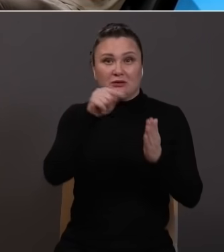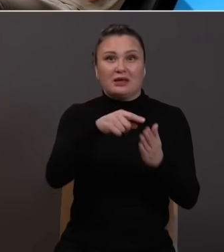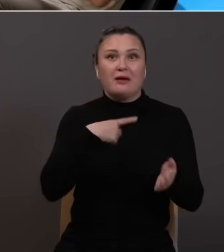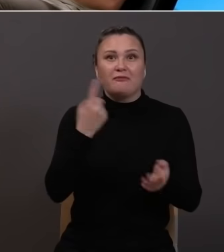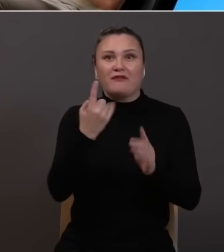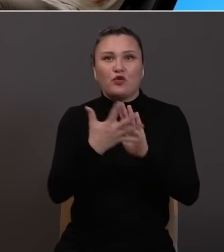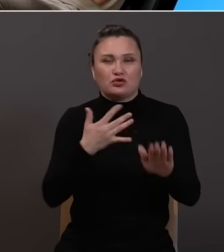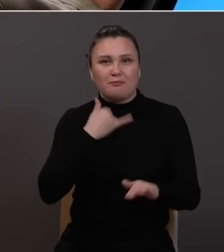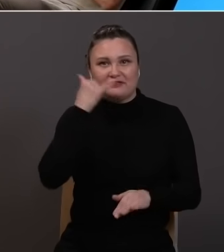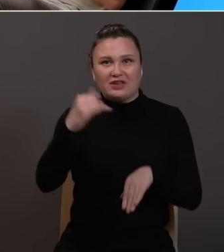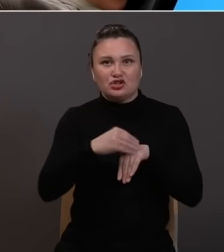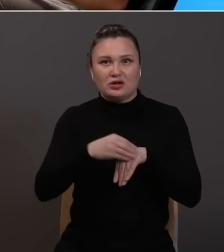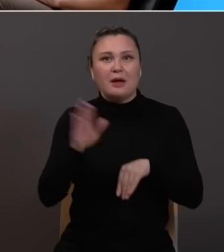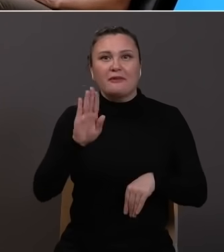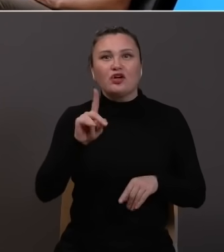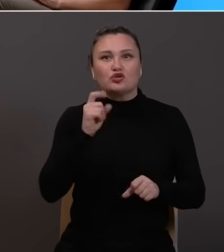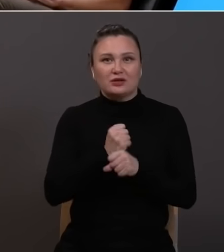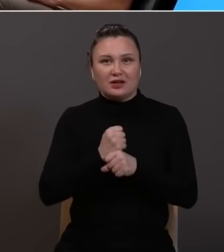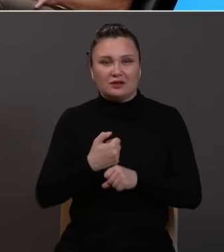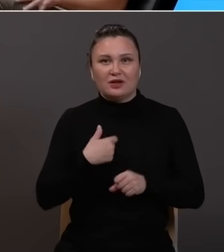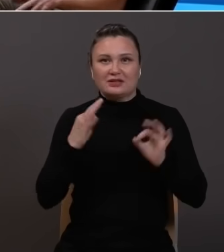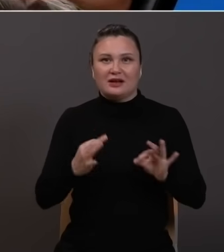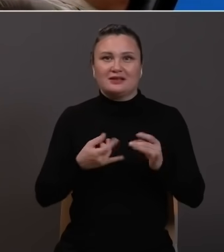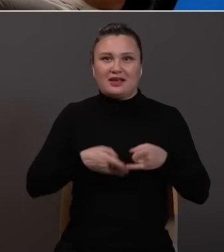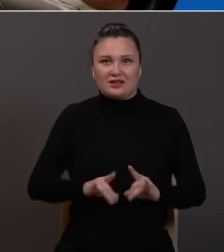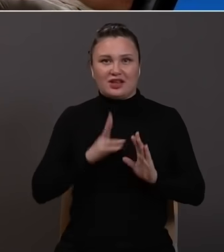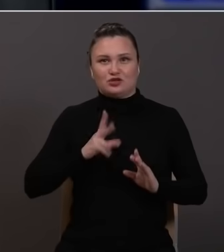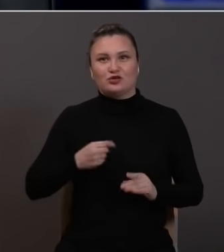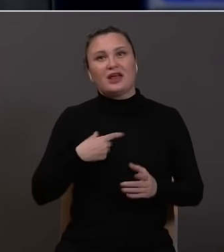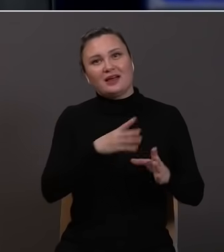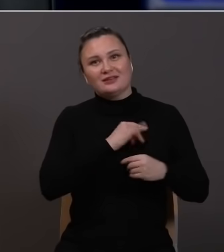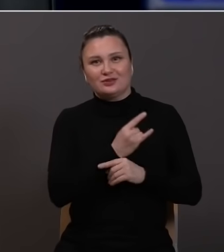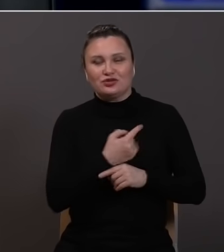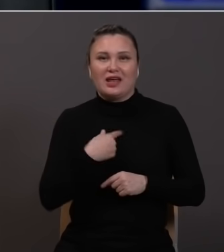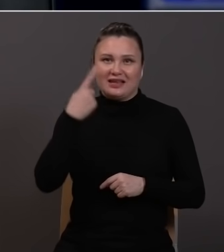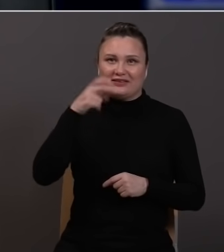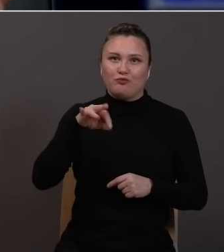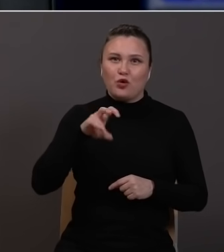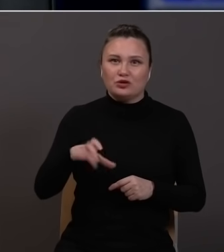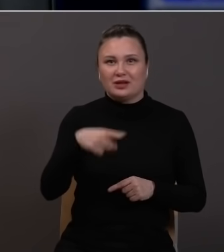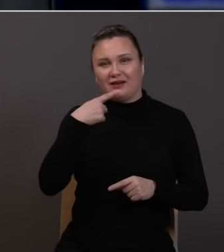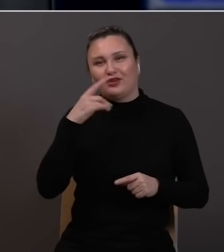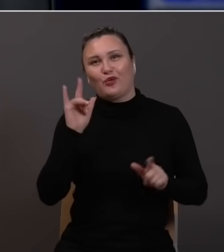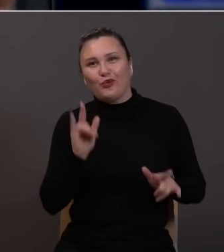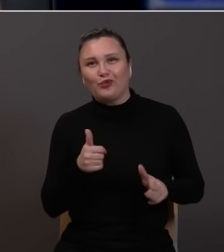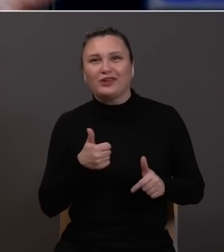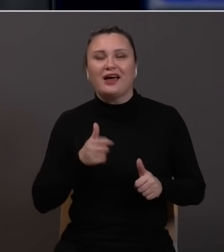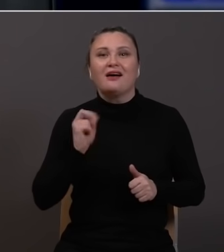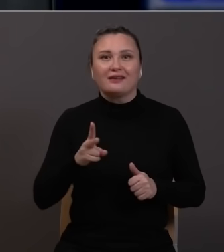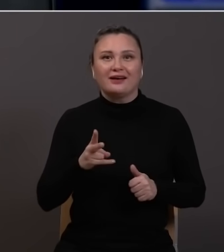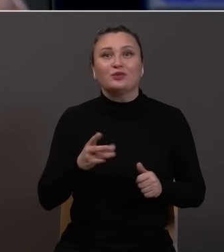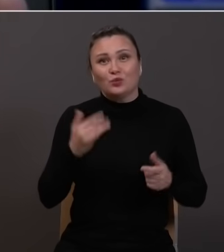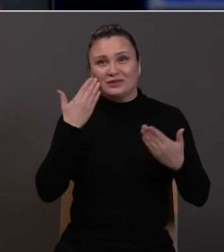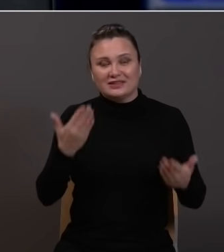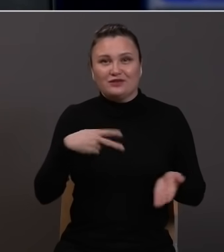и позвонил жене. Говорю, привет. Ты что делаешь? У нас только как раз родилась дочка. Она говорит, я вот с дочкой. Я говорю, я на Северном полюсе. Она говорит, круто. Она говорит, ну как тебе? Я говорю, ну